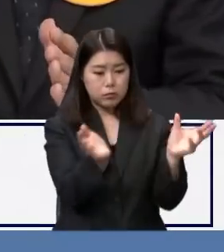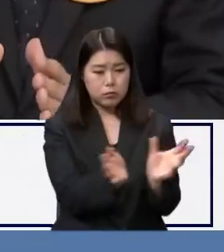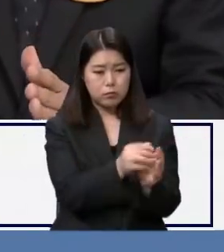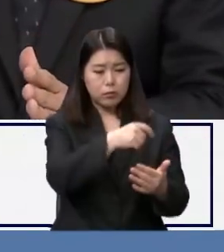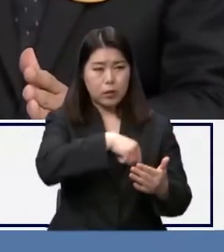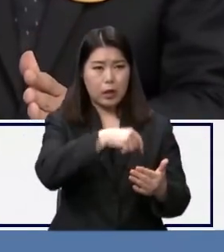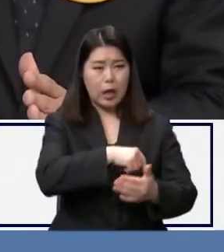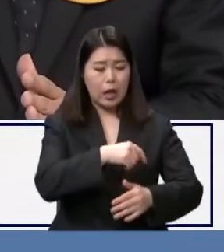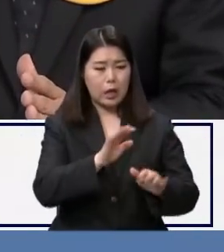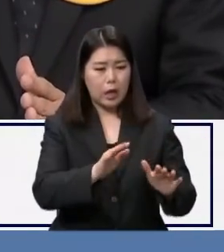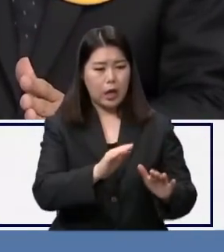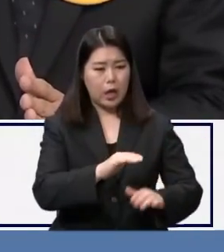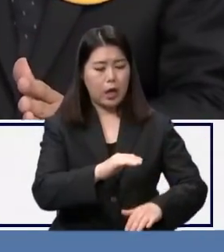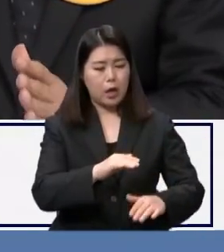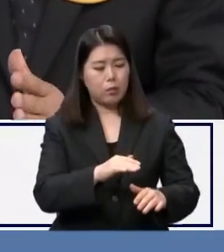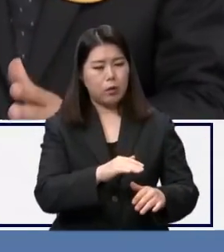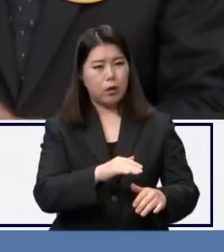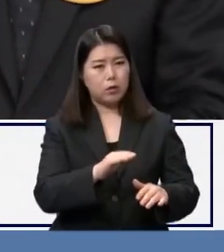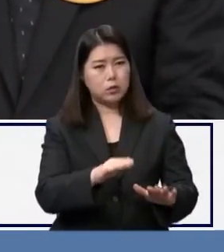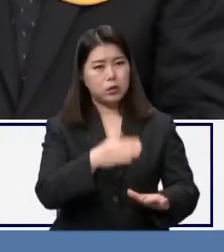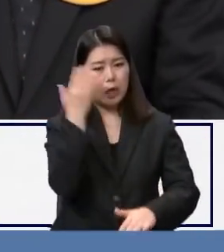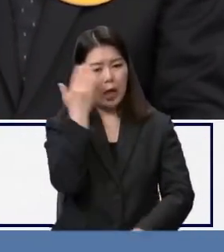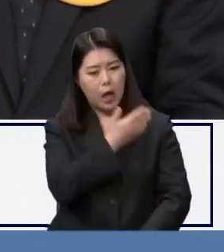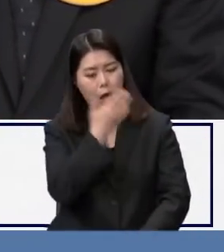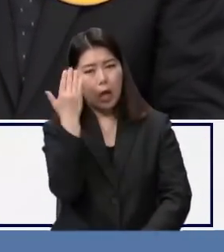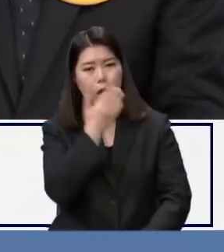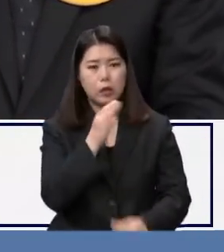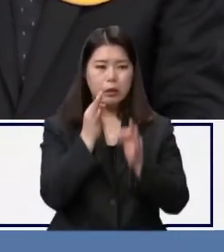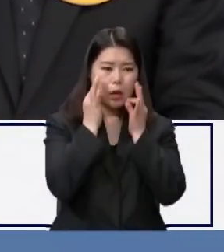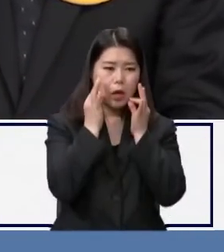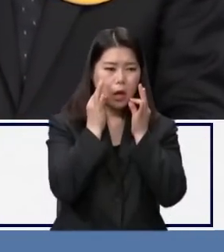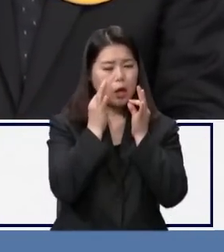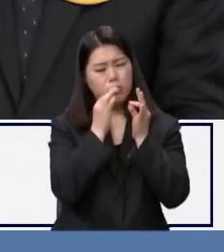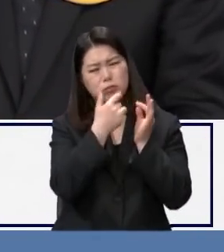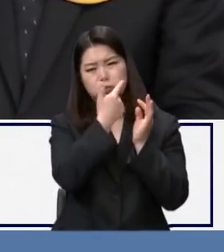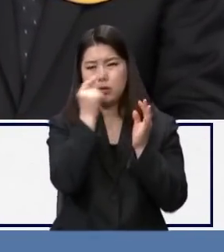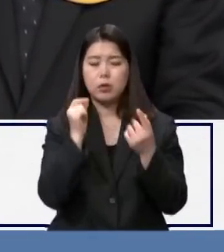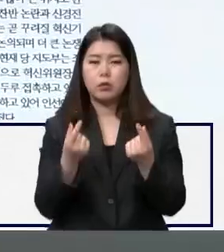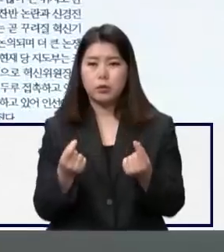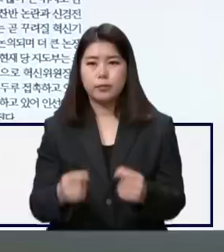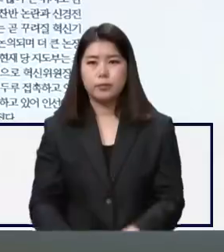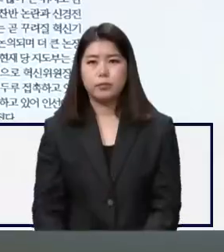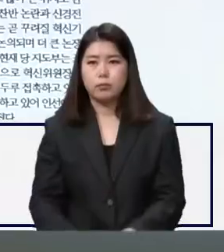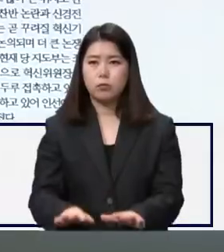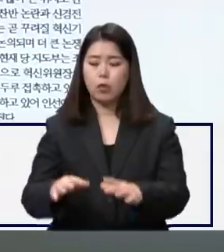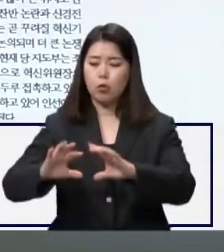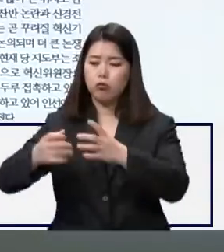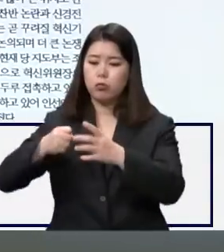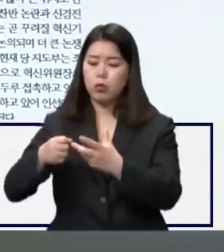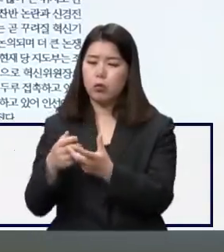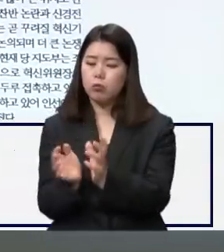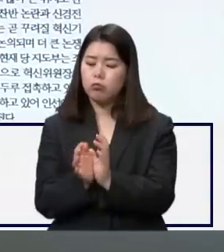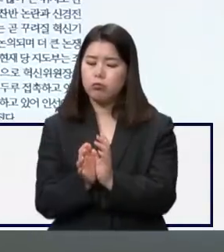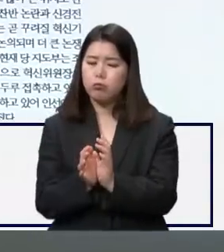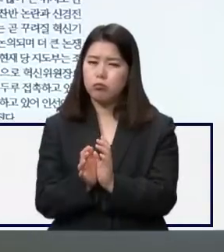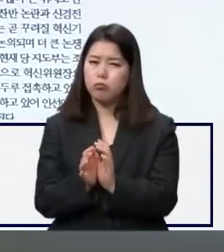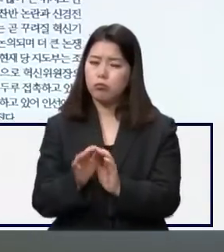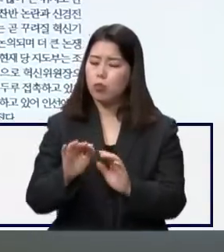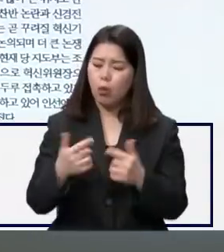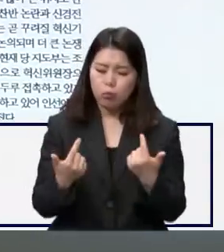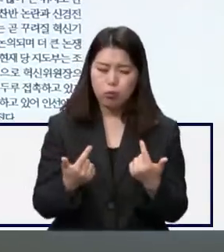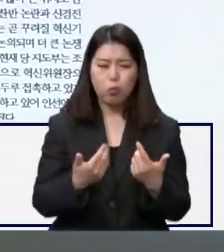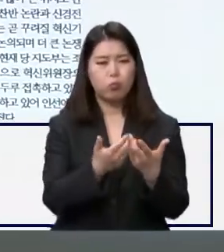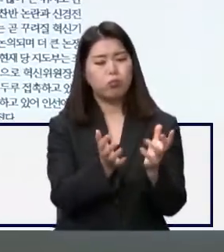자정력이 한계에 도달한 것이 아닌가 하는 그런 생각을 가지지 않을 수밖에 없는 것 같습니다 일단 국민의 힘이라고 볼 여지도 없지 않냐 당원은